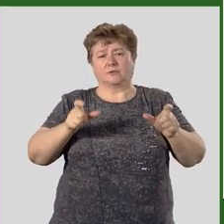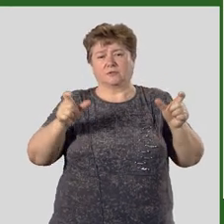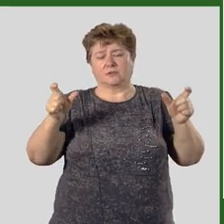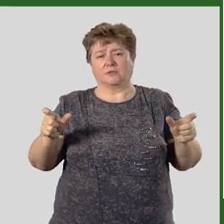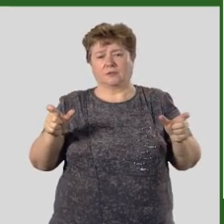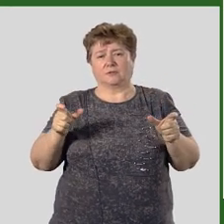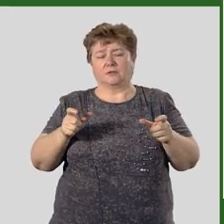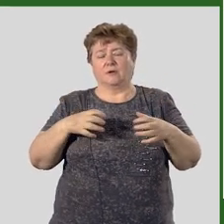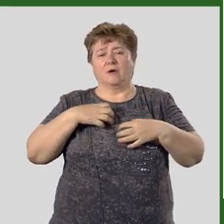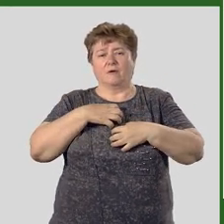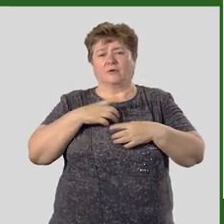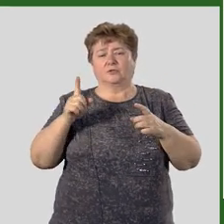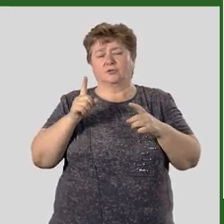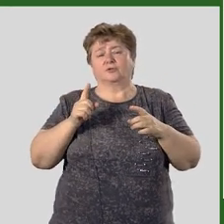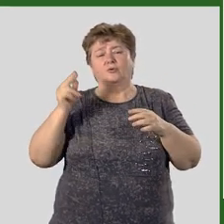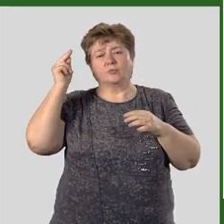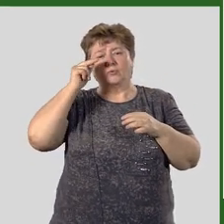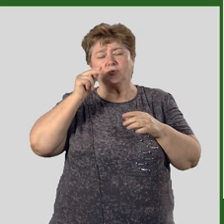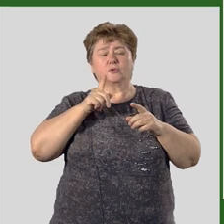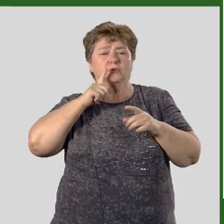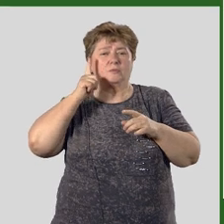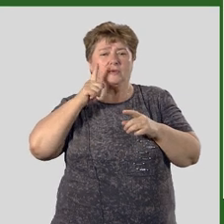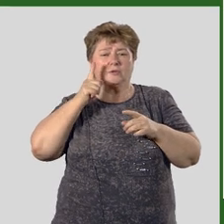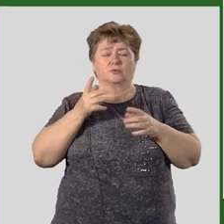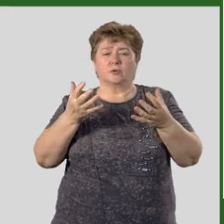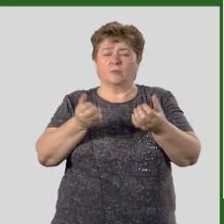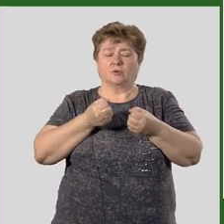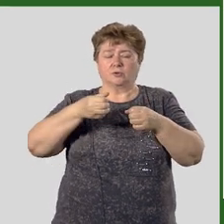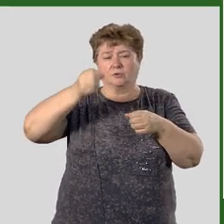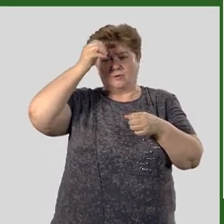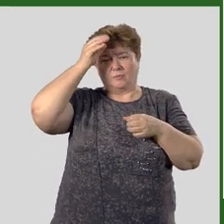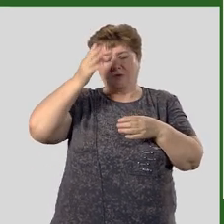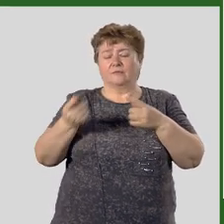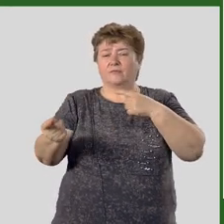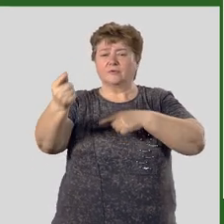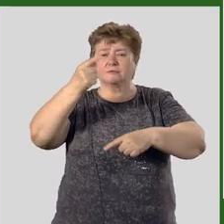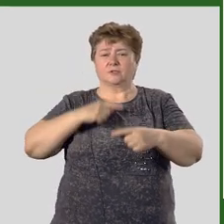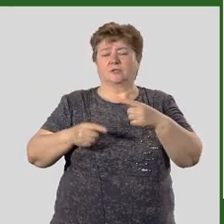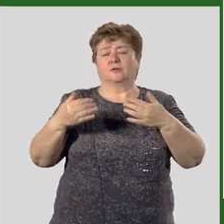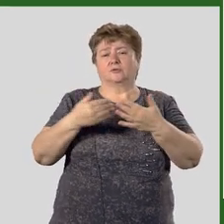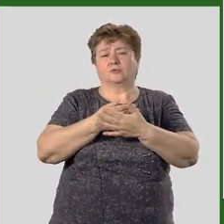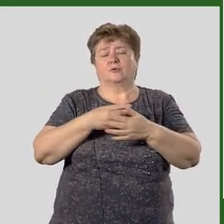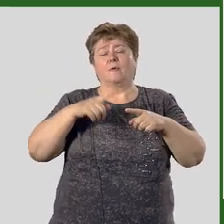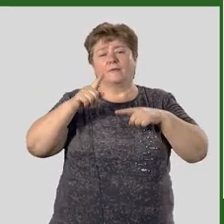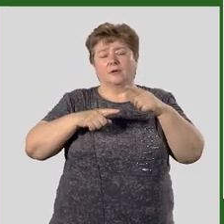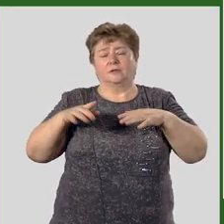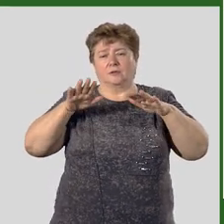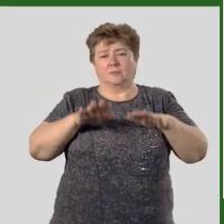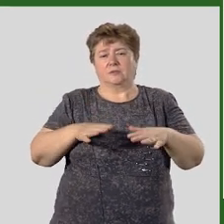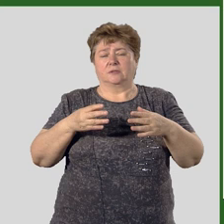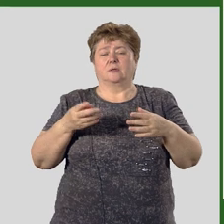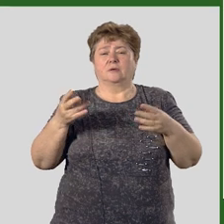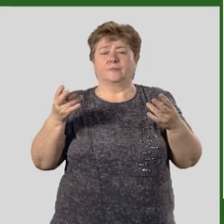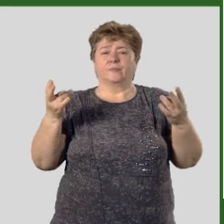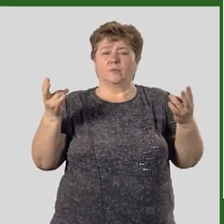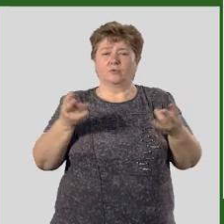населения. Важно, чтобы учащаяся молодежь, получив образование, возвращалась обратно в родные места. Для